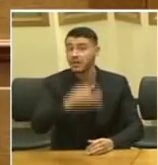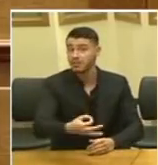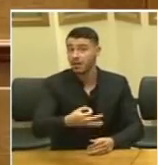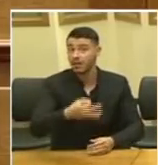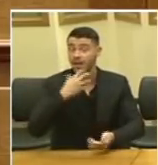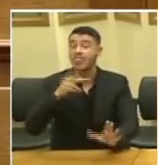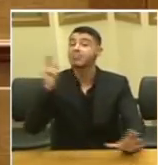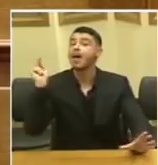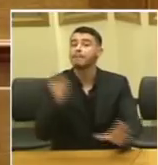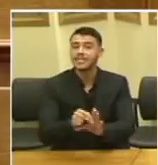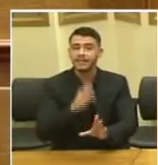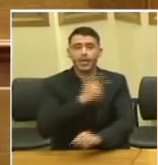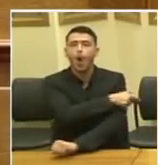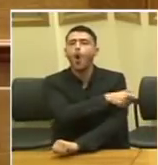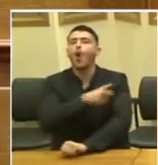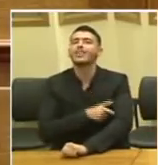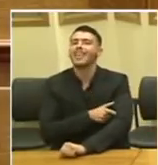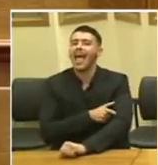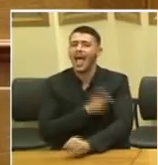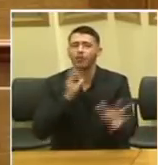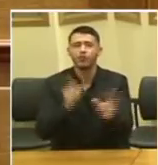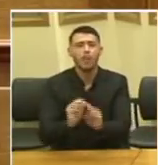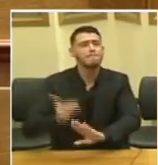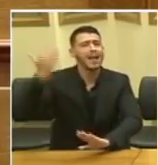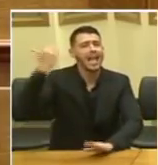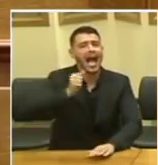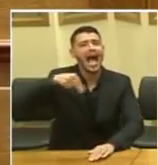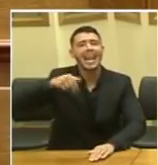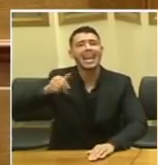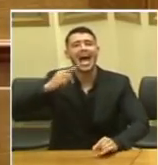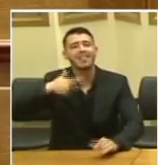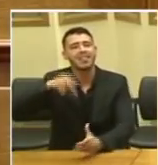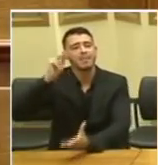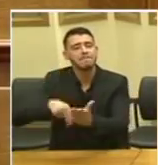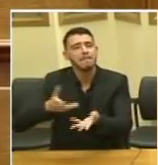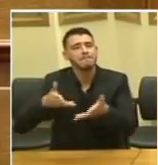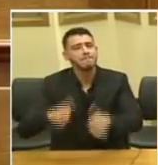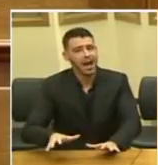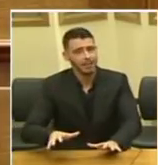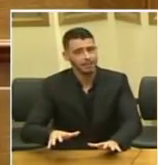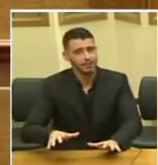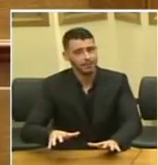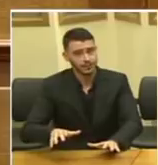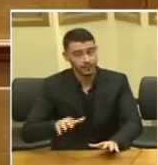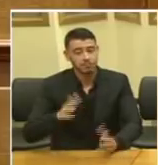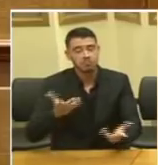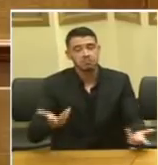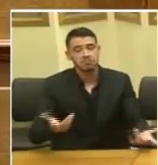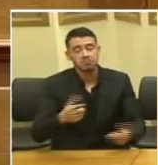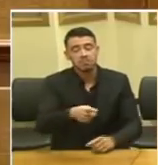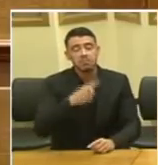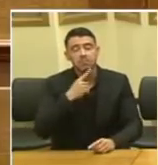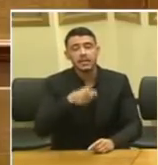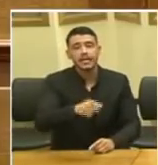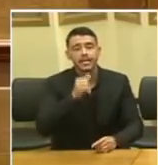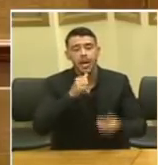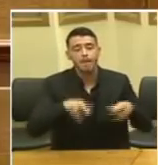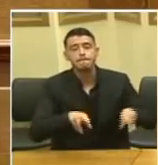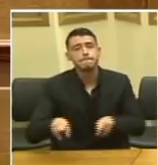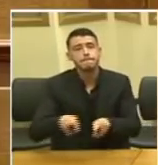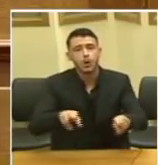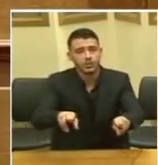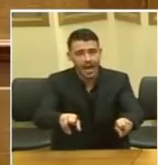Ανάν. Και η διαφορά του ποταμιού των τεσσάρων βουλευτών που έχουν απομείνει με τους ανεξάρτητους